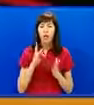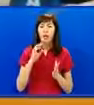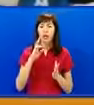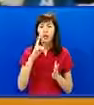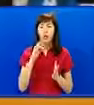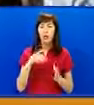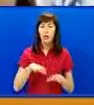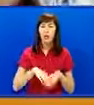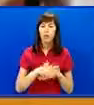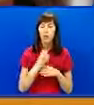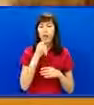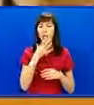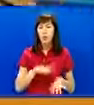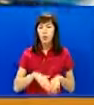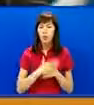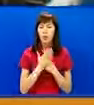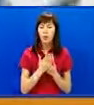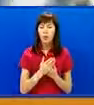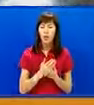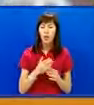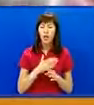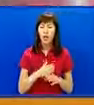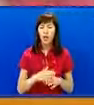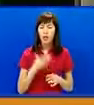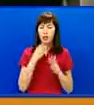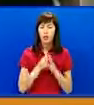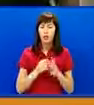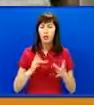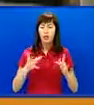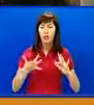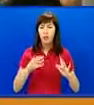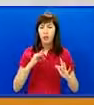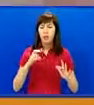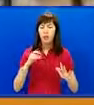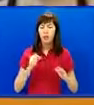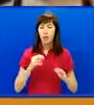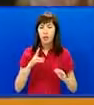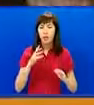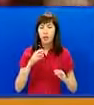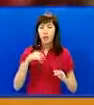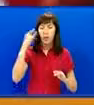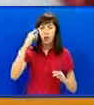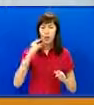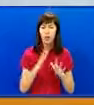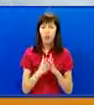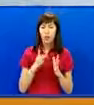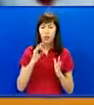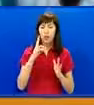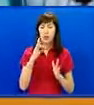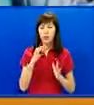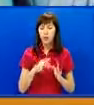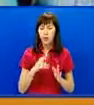Этой приятной новостью чемпионка мира по боксу поделилась на своей странице в Инстаграм. Фируза попала в казахстанскую книгу